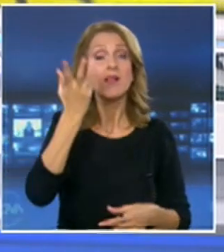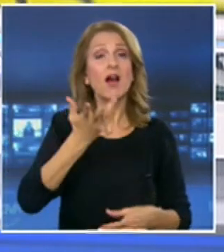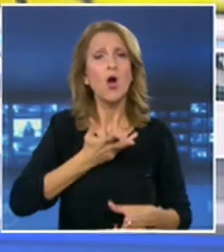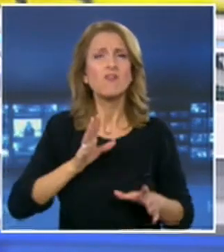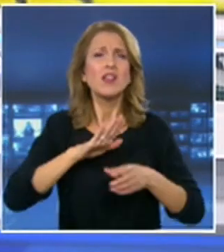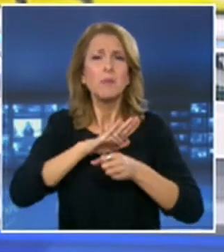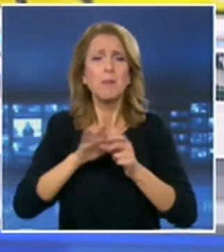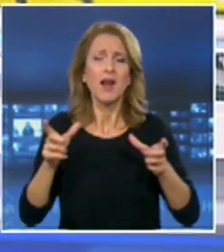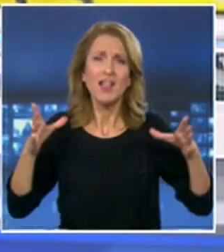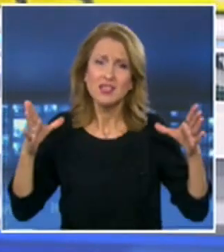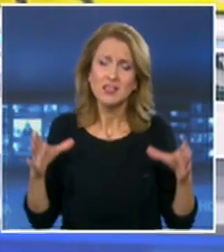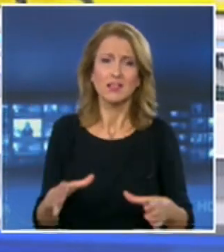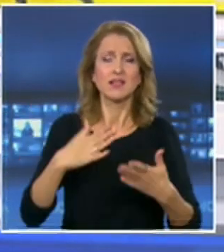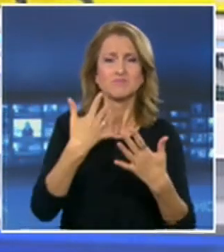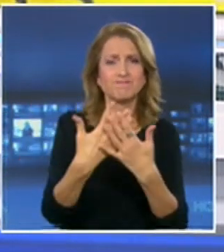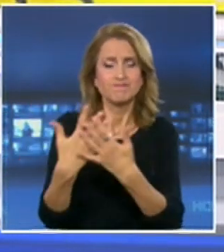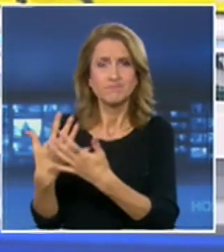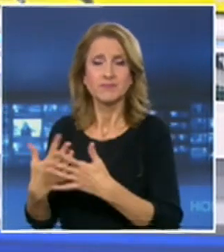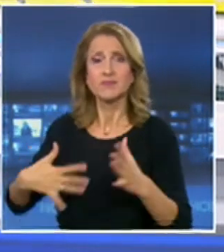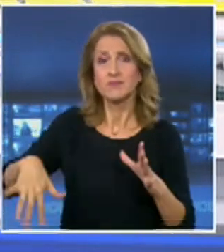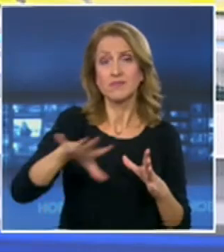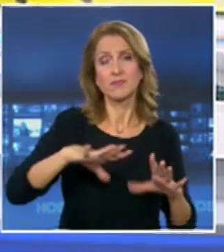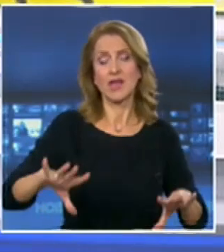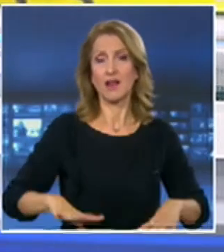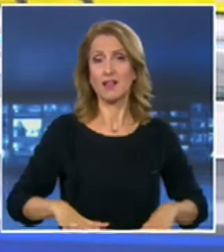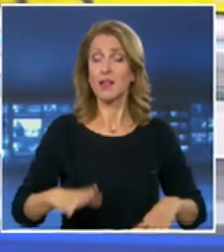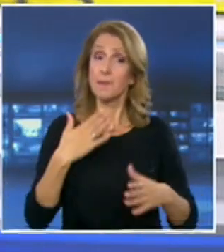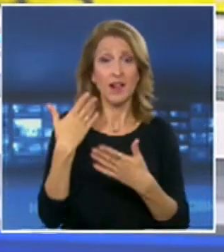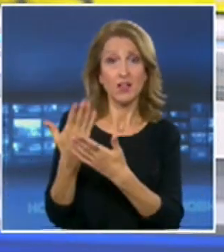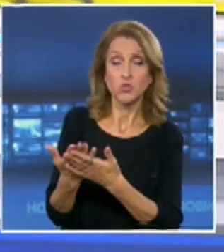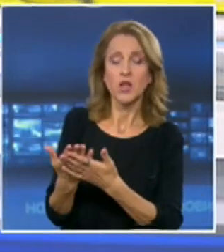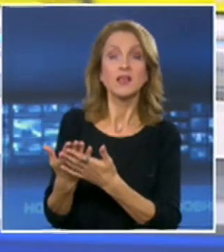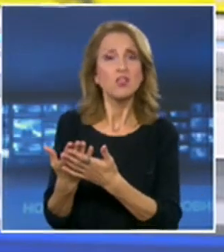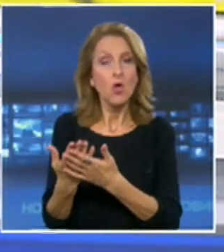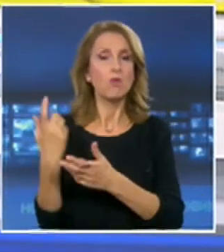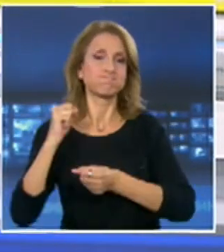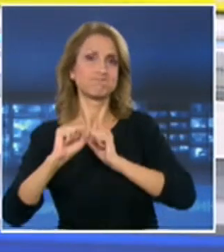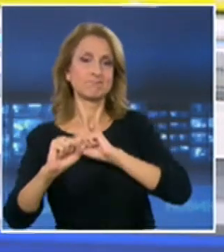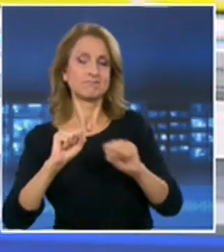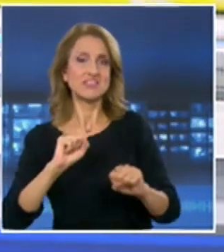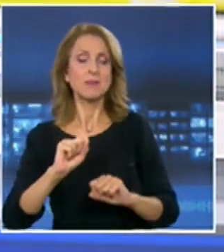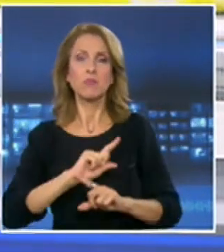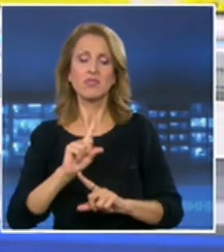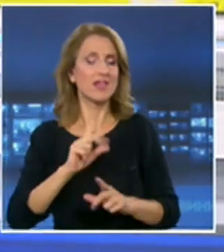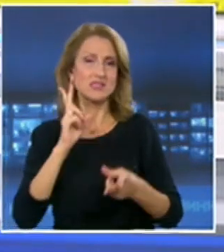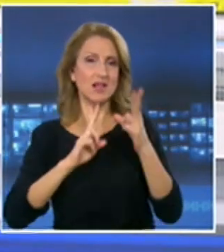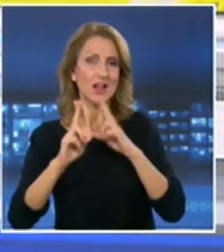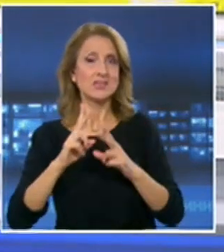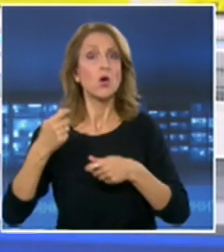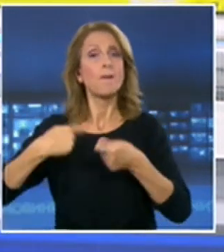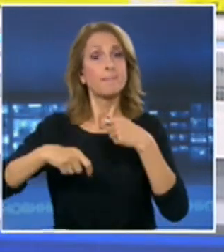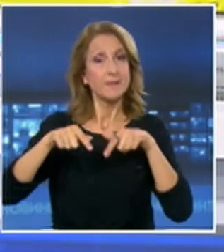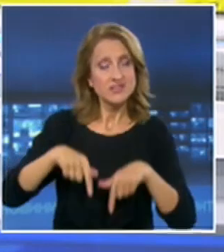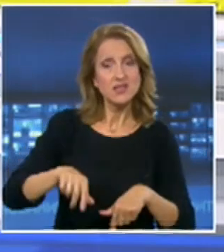борба с COVID-19 към Общинския съвет в града. Предложението обаче срещна сериозна съпротива, както от местната власт, така и от бизнеса в